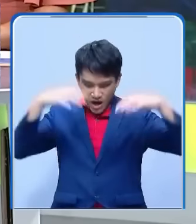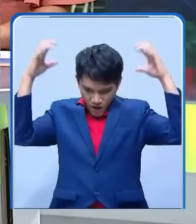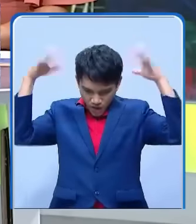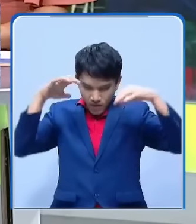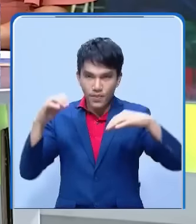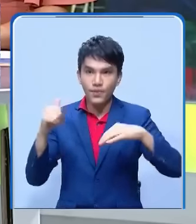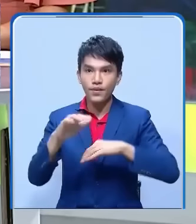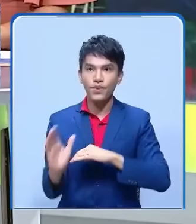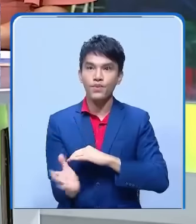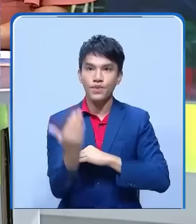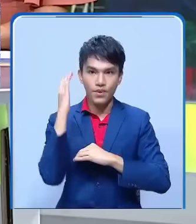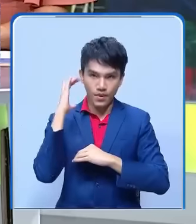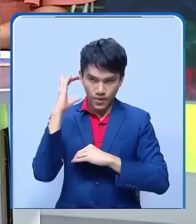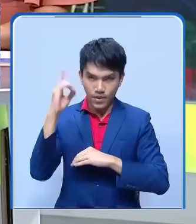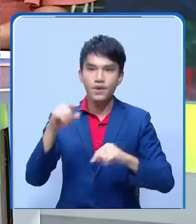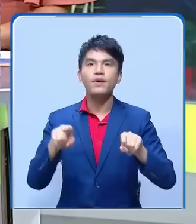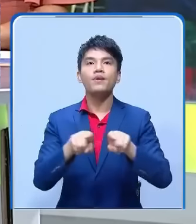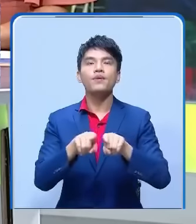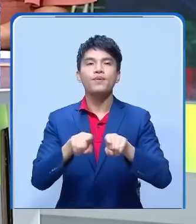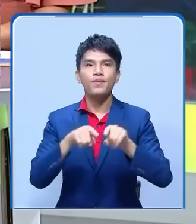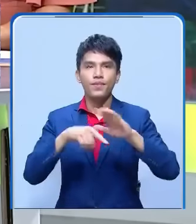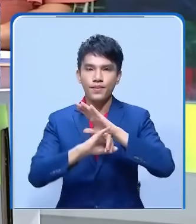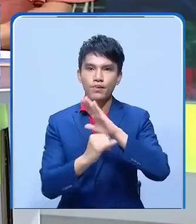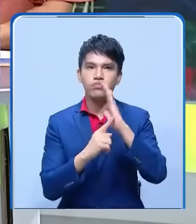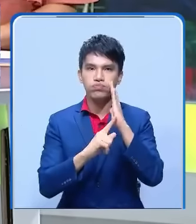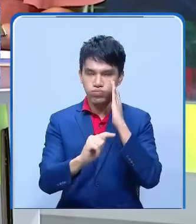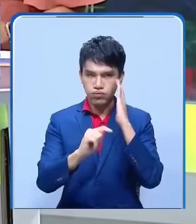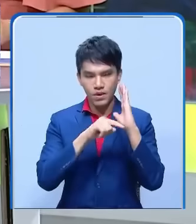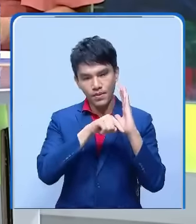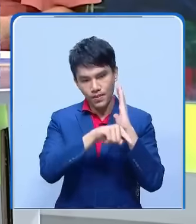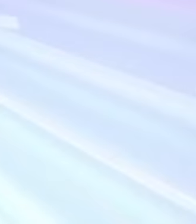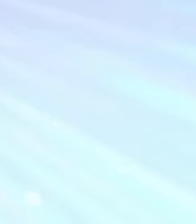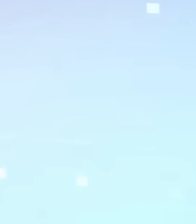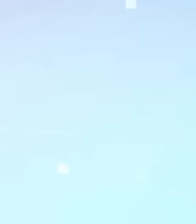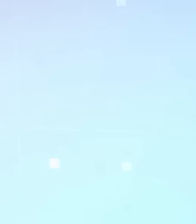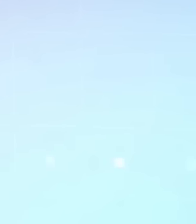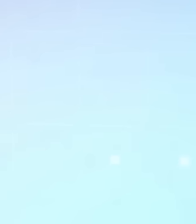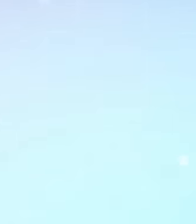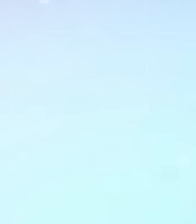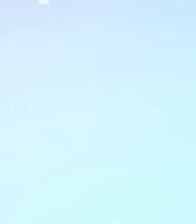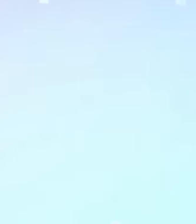ได้ถึงเช้าของวันพรุ่งนี้เช่นเดียวกันกับจันทบุรีและตราดในพื้นที่ภาคตะวันออกด้วยนะคะ